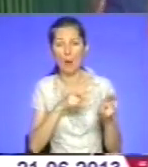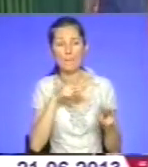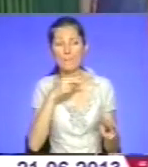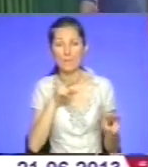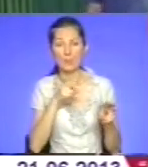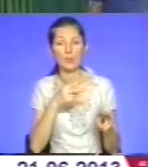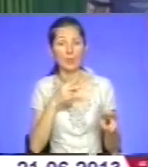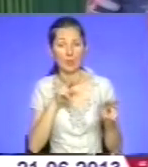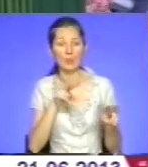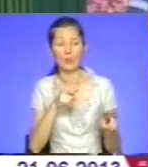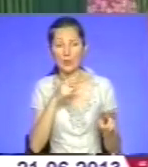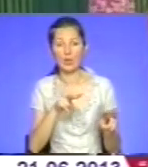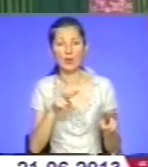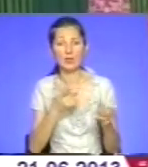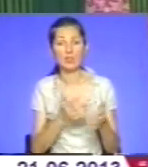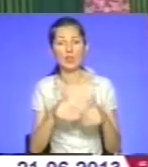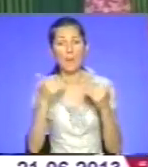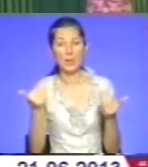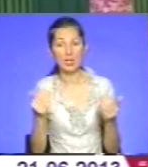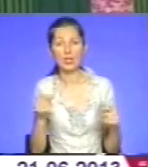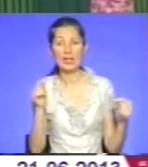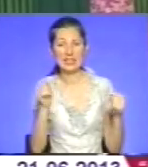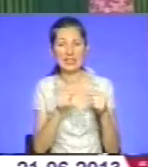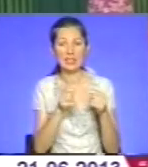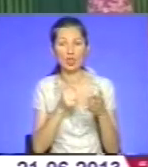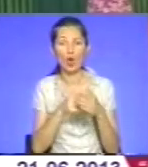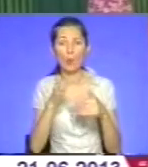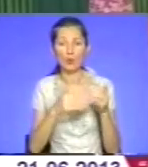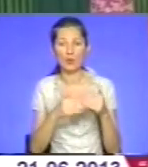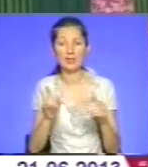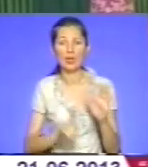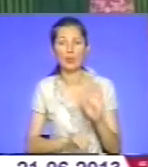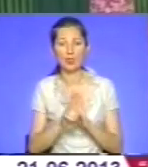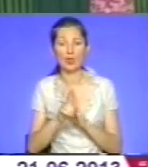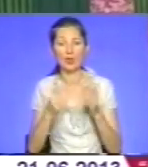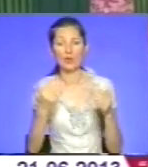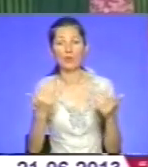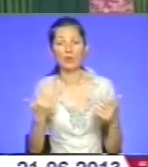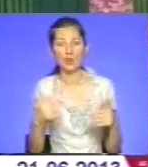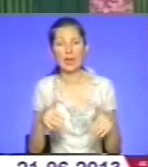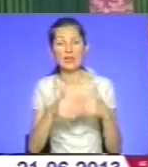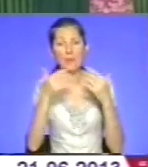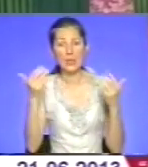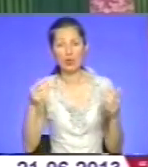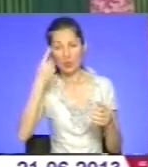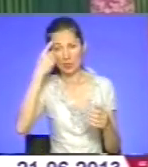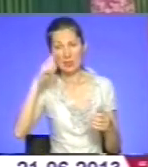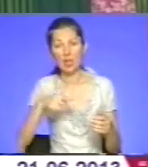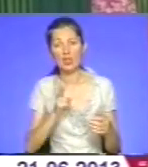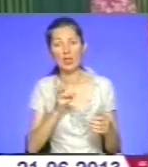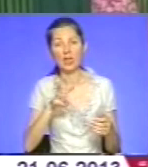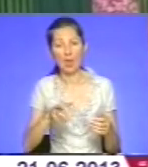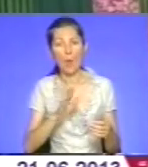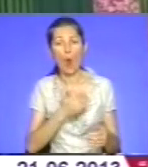придивлятися ще більш, скажімо так, чіткіше до професій. Вони вже в більшості знають, ким вони хочуть